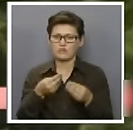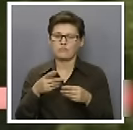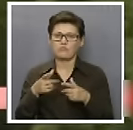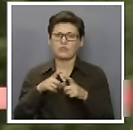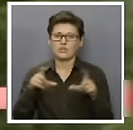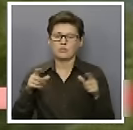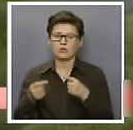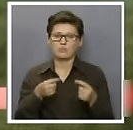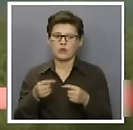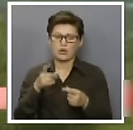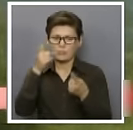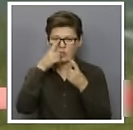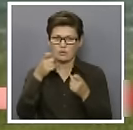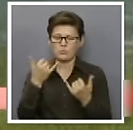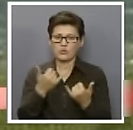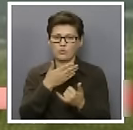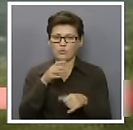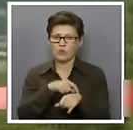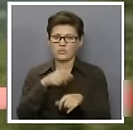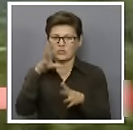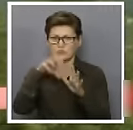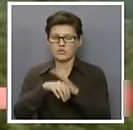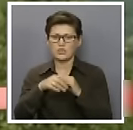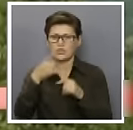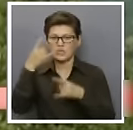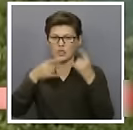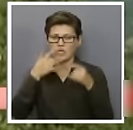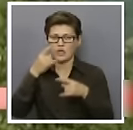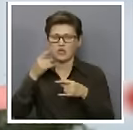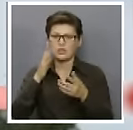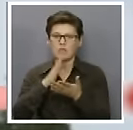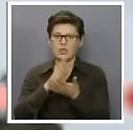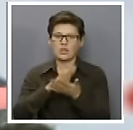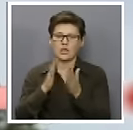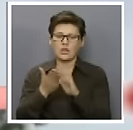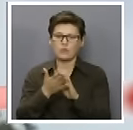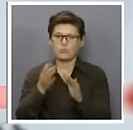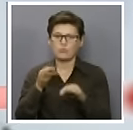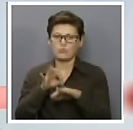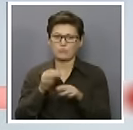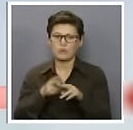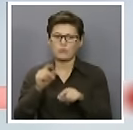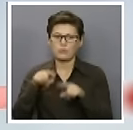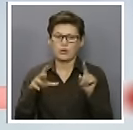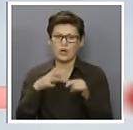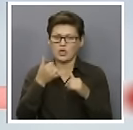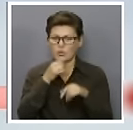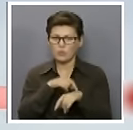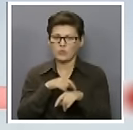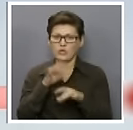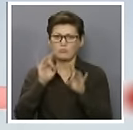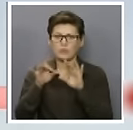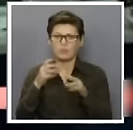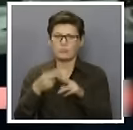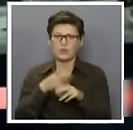жетекшісі келтірген мәліметтер бойынша осы уақыттың ішінде шетелдік телеарналармен тікелей келіссөздер жүргізілген. Олардың кейбіреуі қазірдің өзінде